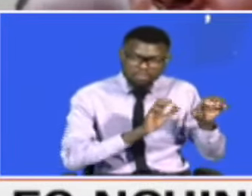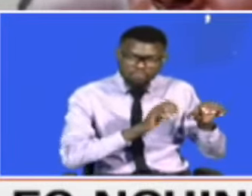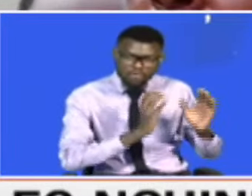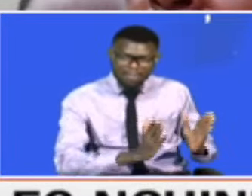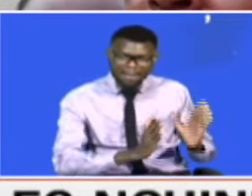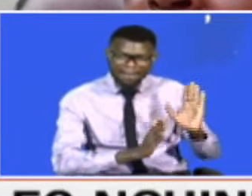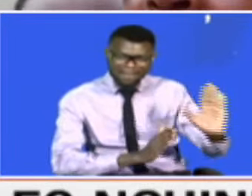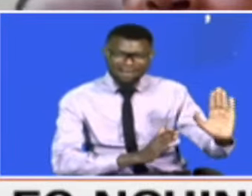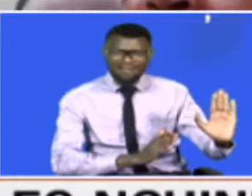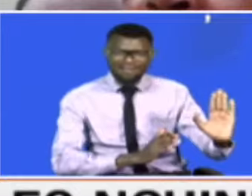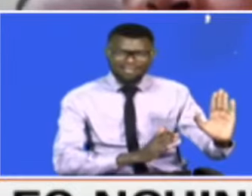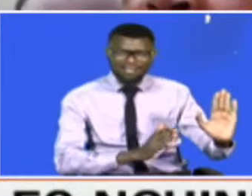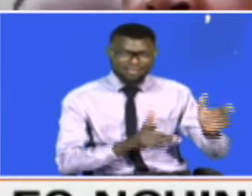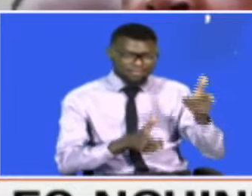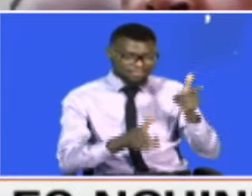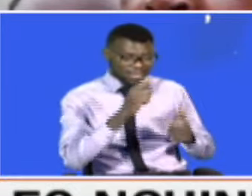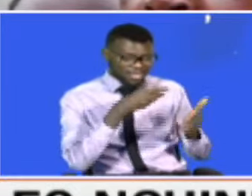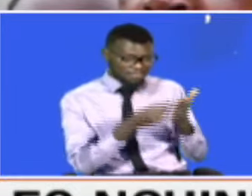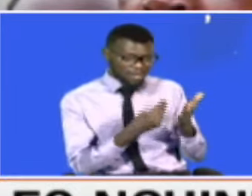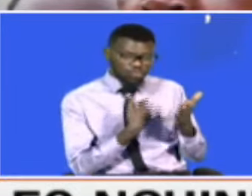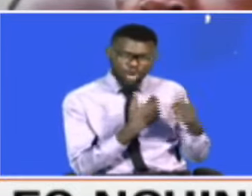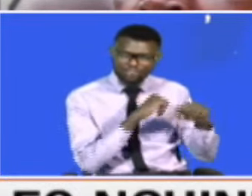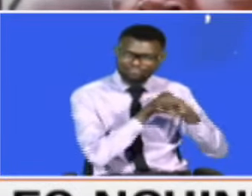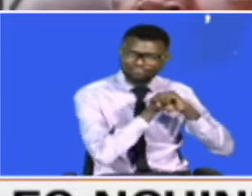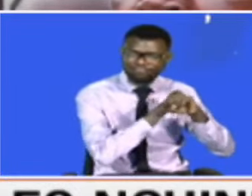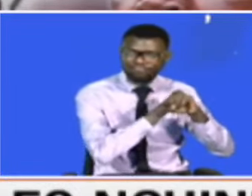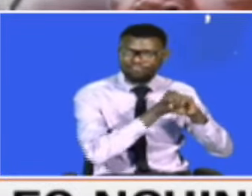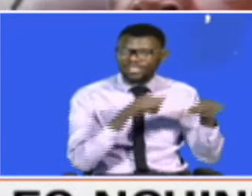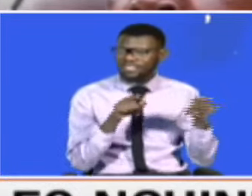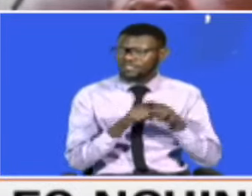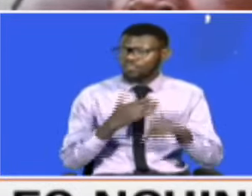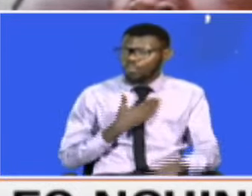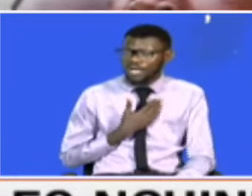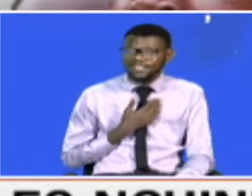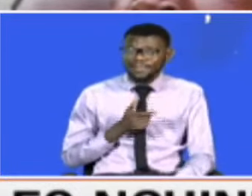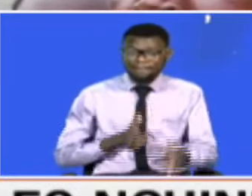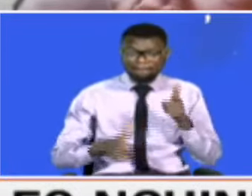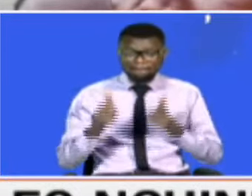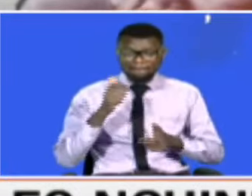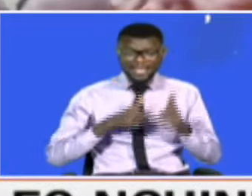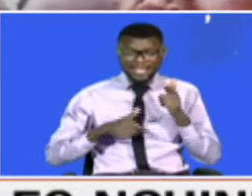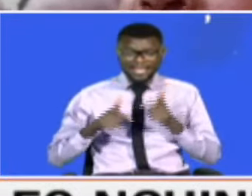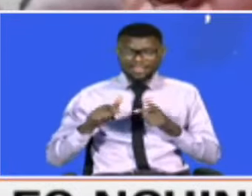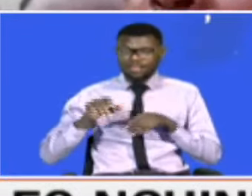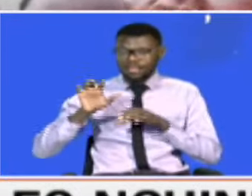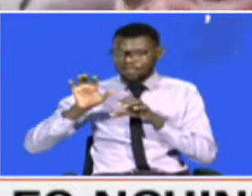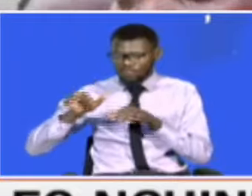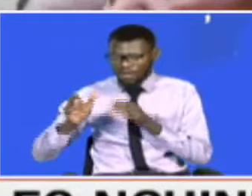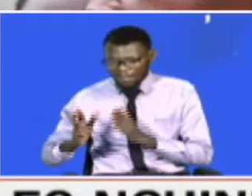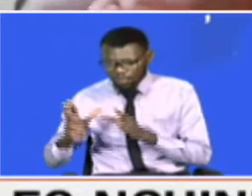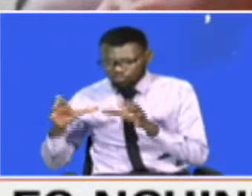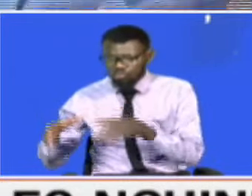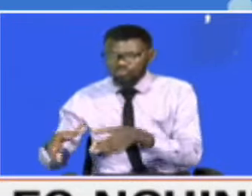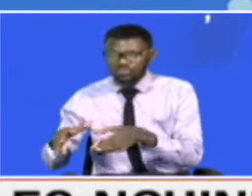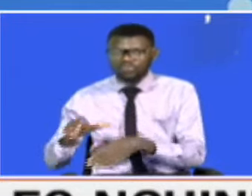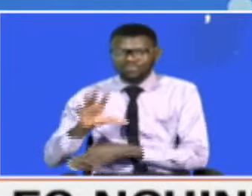maziwa, because we want our milk farmers to be receiving a net of 50 shillings per liter minimum.